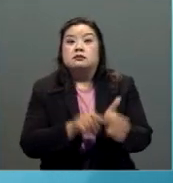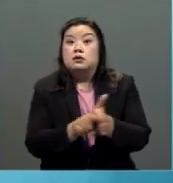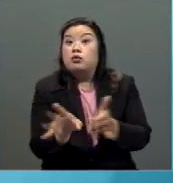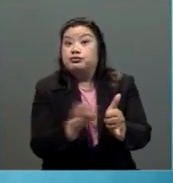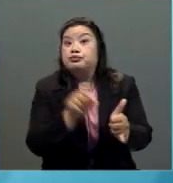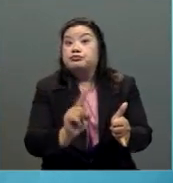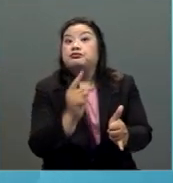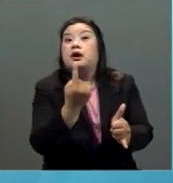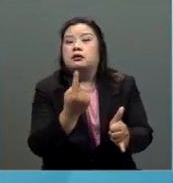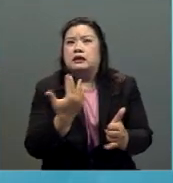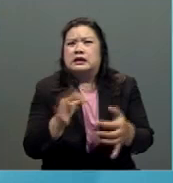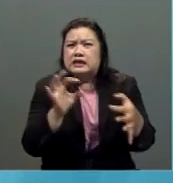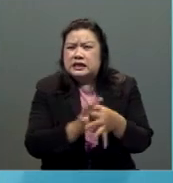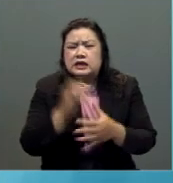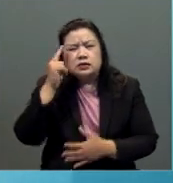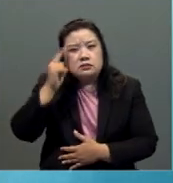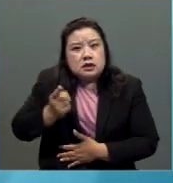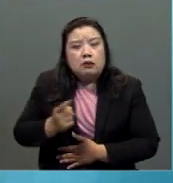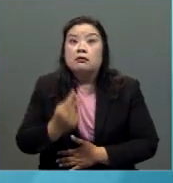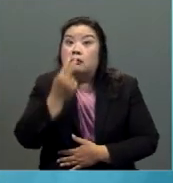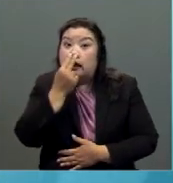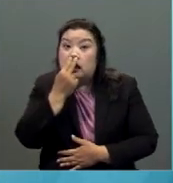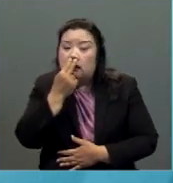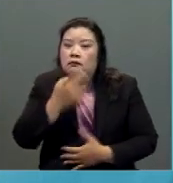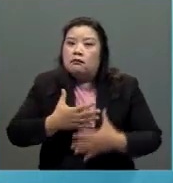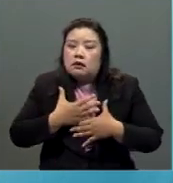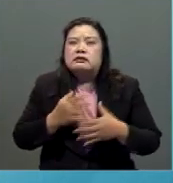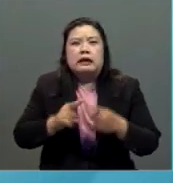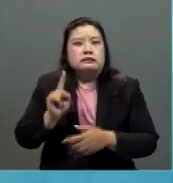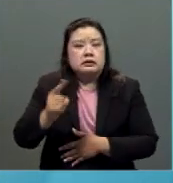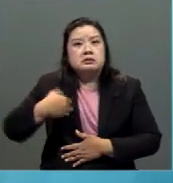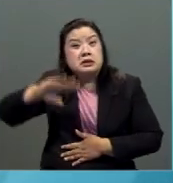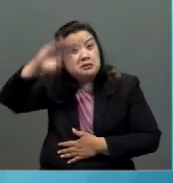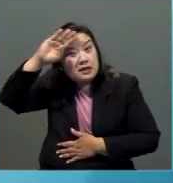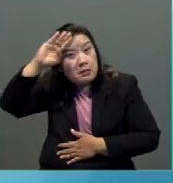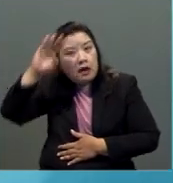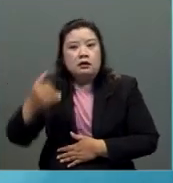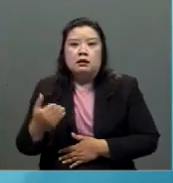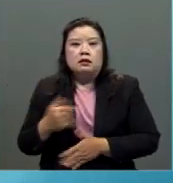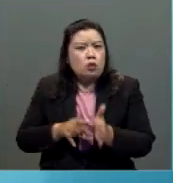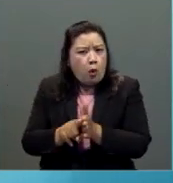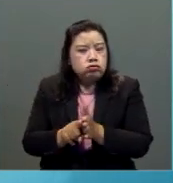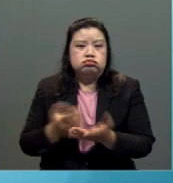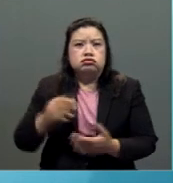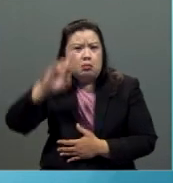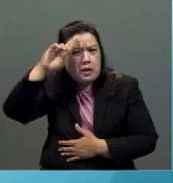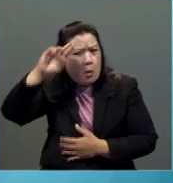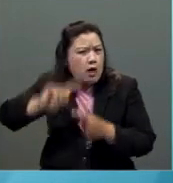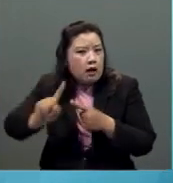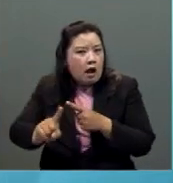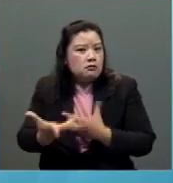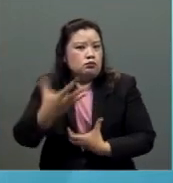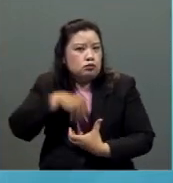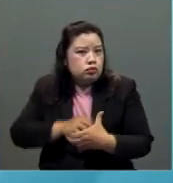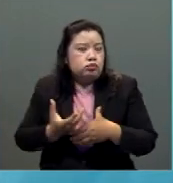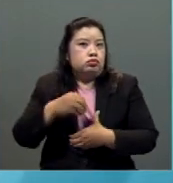ว่าเป็นเกี่ยวข้องกับทางเดินหายใจแต่จริงๆแล้วมีอาการด้านอื่นประกอบอะไรด้วยเนี่ยนะครับเรารู้เร็วก็รีบบอกทุกท่